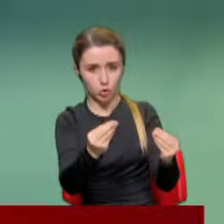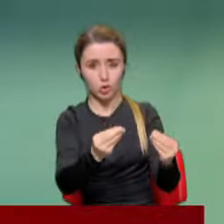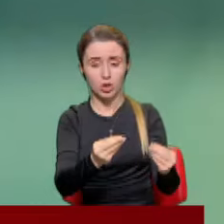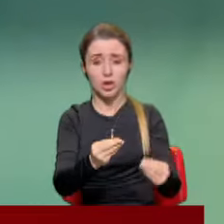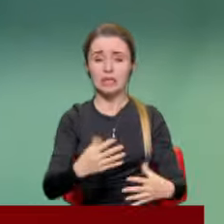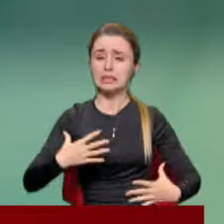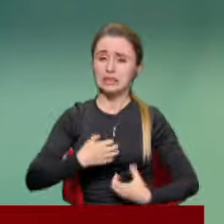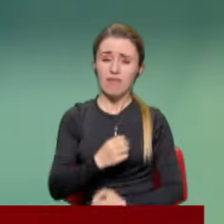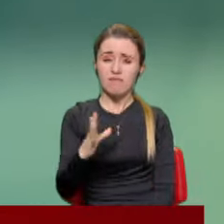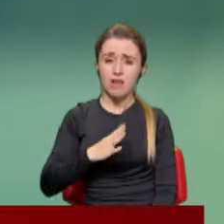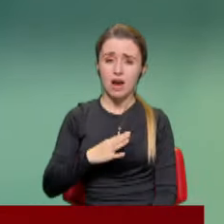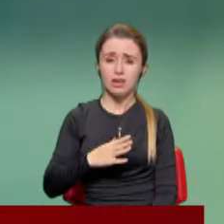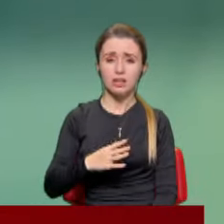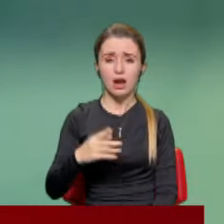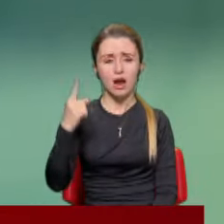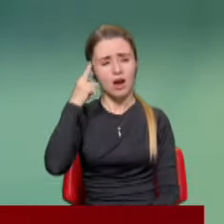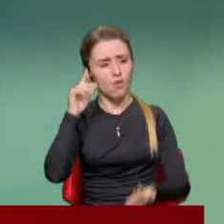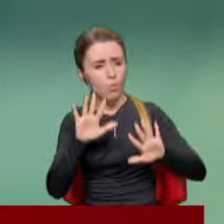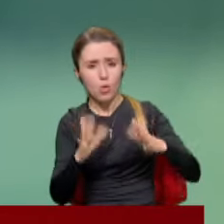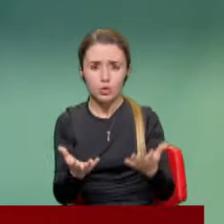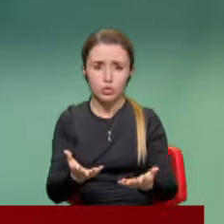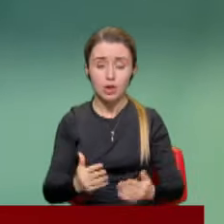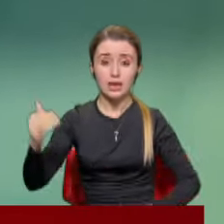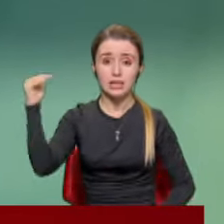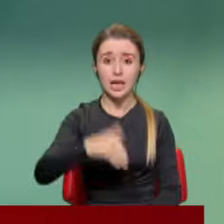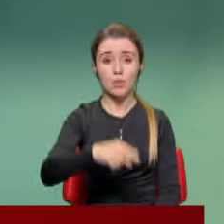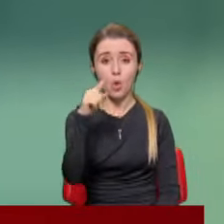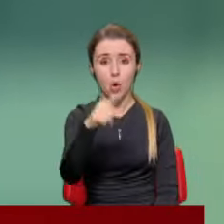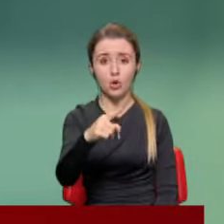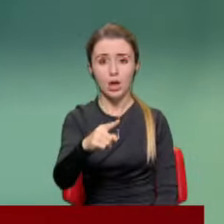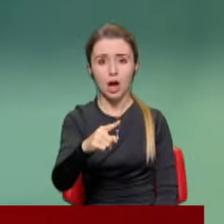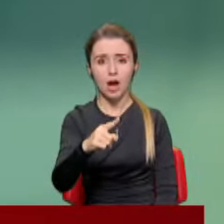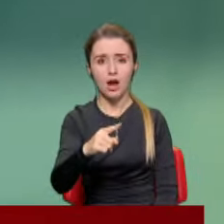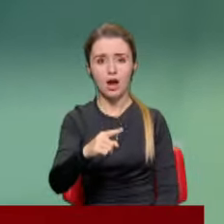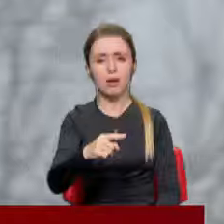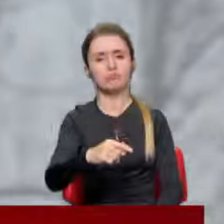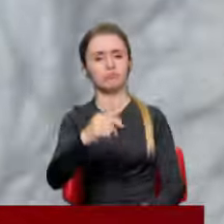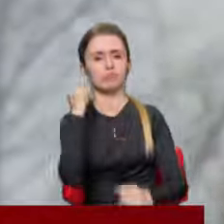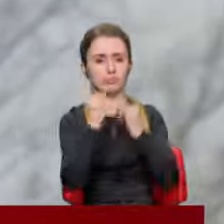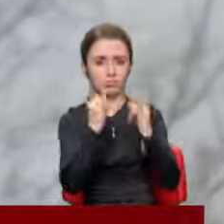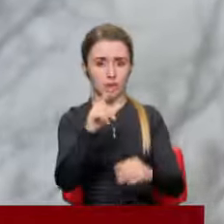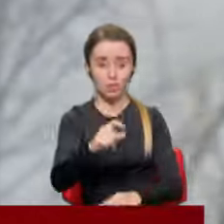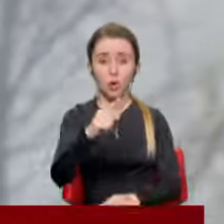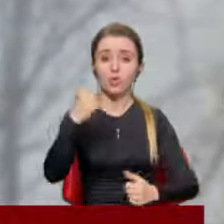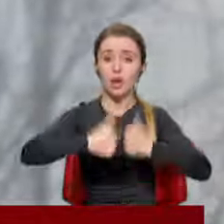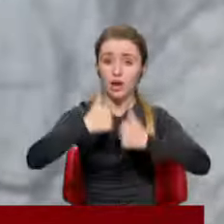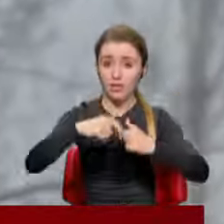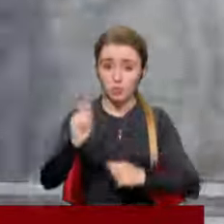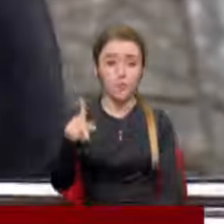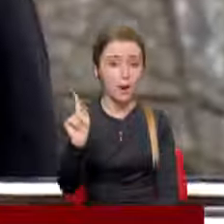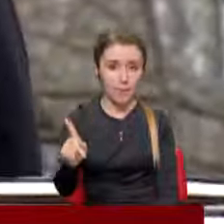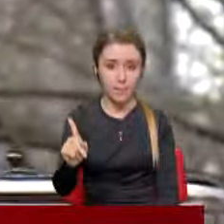canı sıkılan, her kafası bozulan gelip kendisine tekme tokat dalıyor. Onunla kavga edeceğim